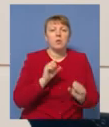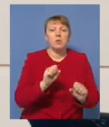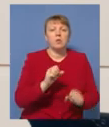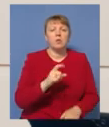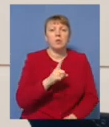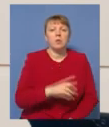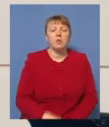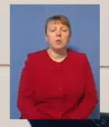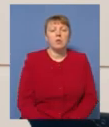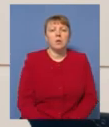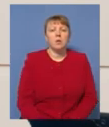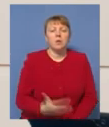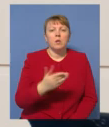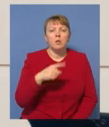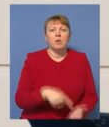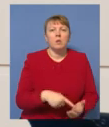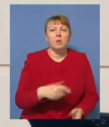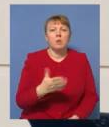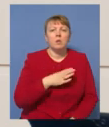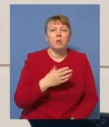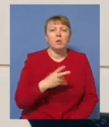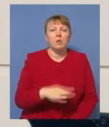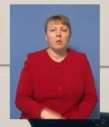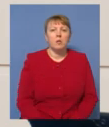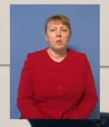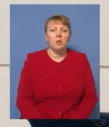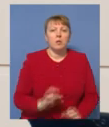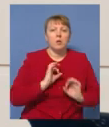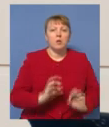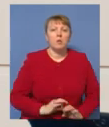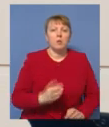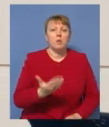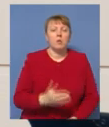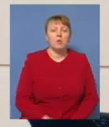особое внимание. Данный вопрос стоит на контроле генерального прокурора.